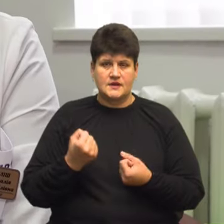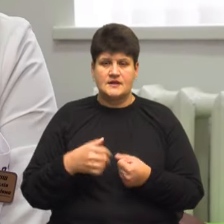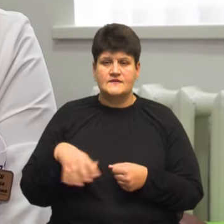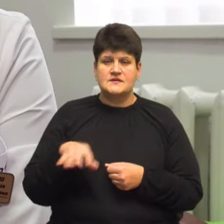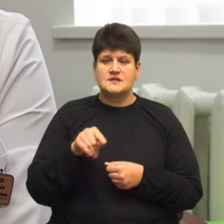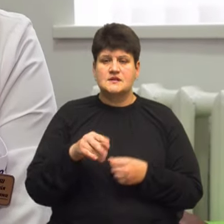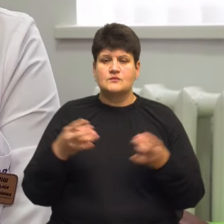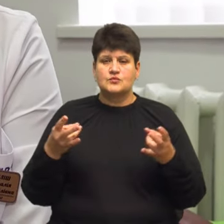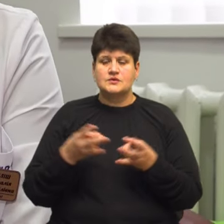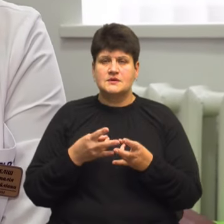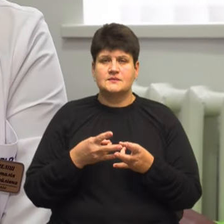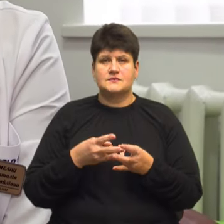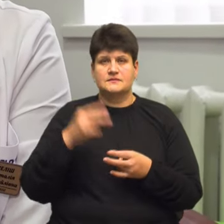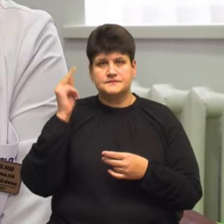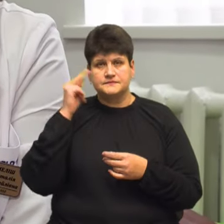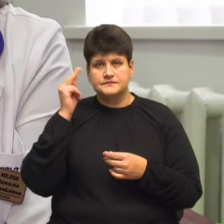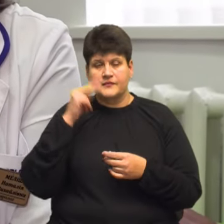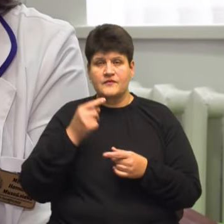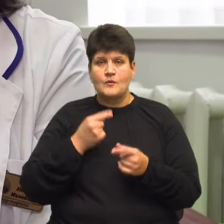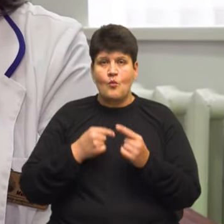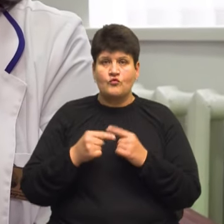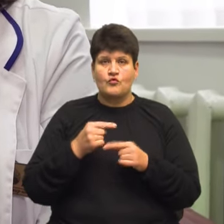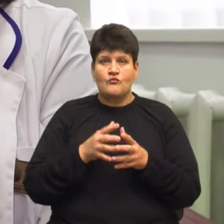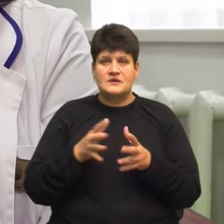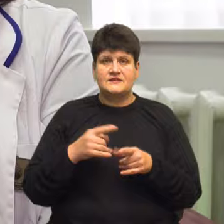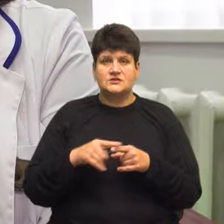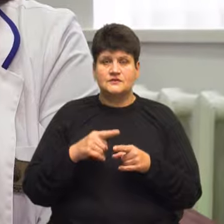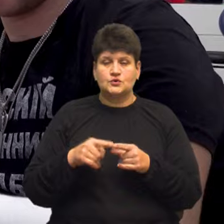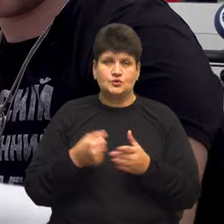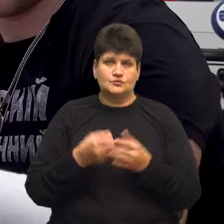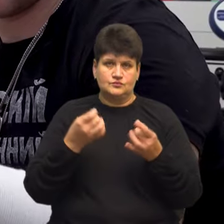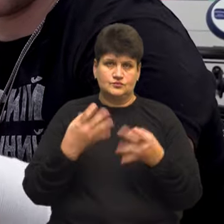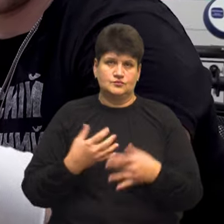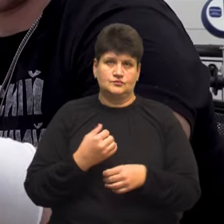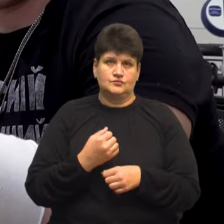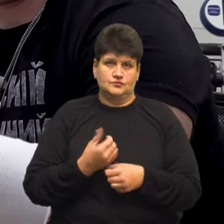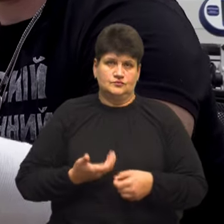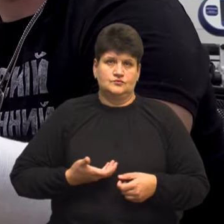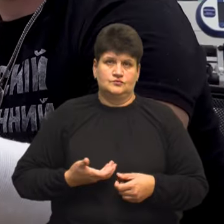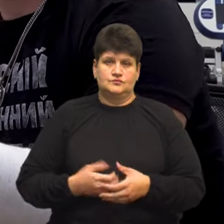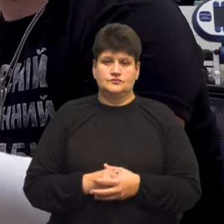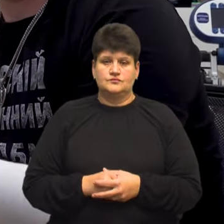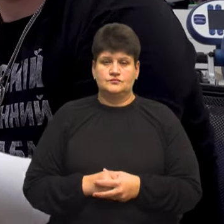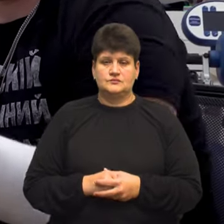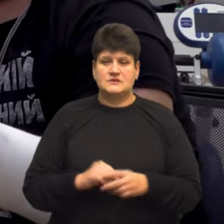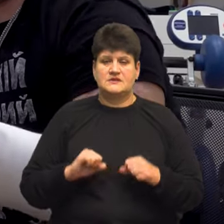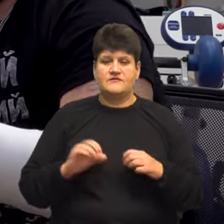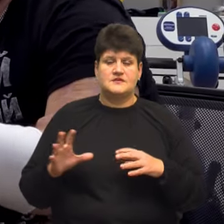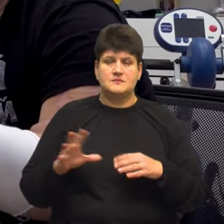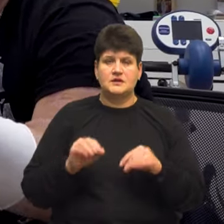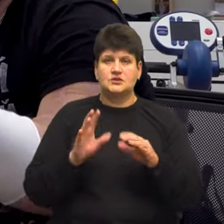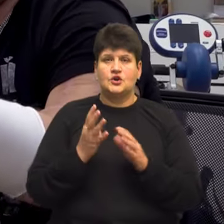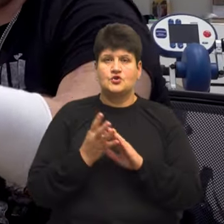потрібні пацієнту навики, аби він повернувся максимально швидко до повсякденного життя. Добренько, стараємося всіма чотирма